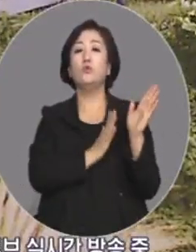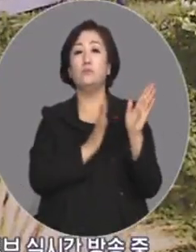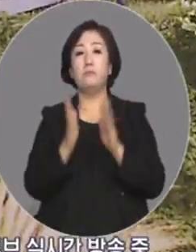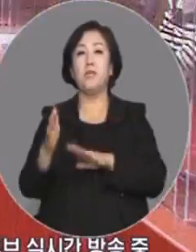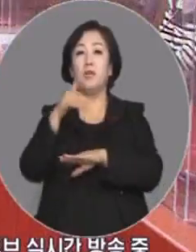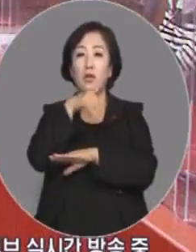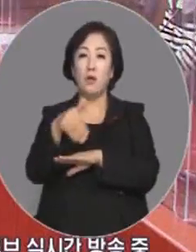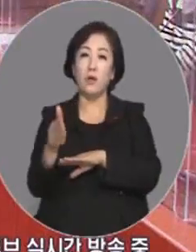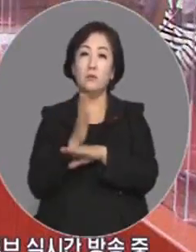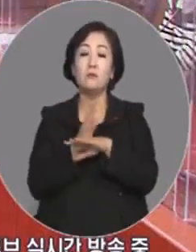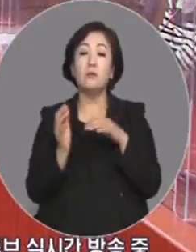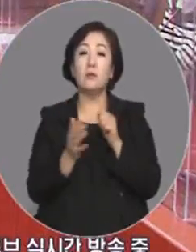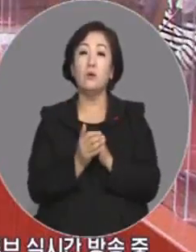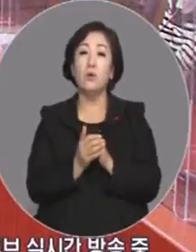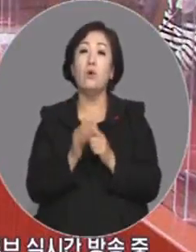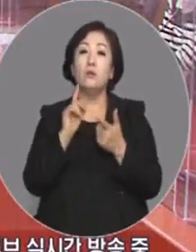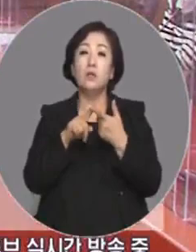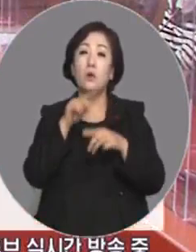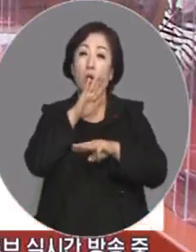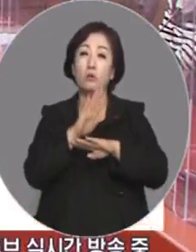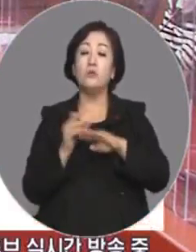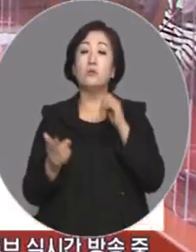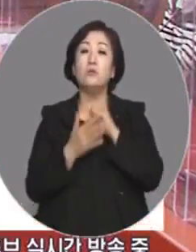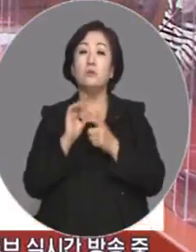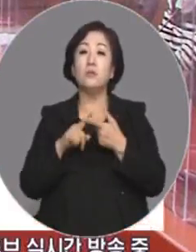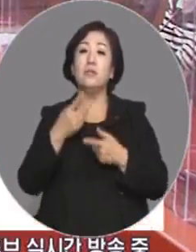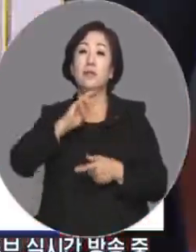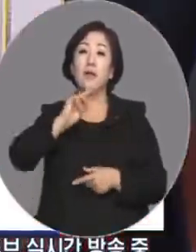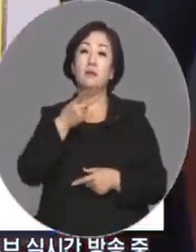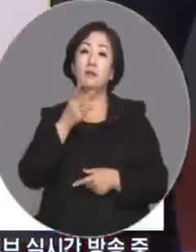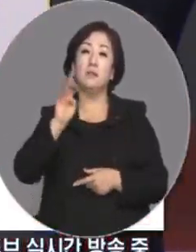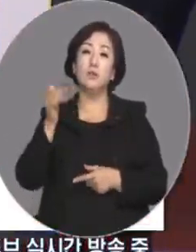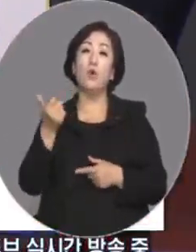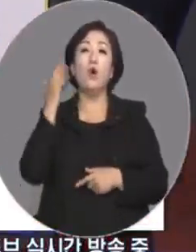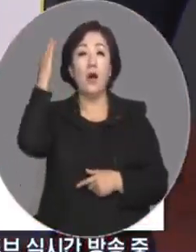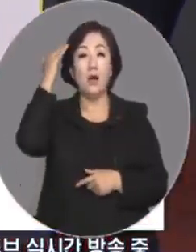계획입니다. 이를 위해 울주군은 울산 테크노파크와